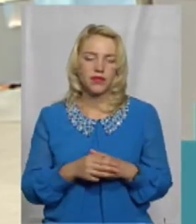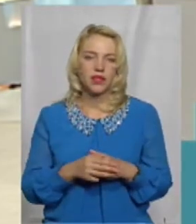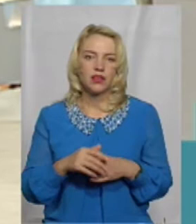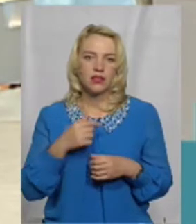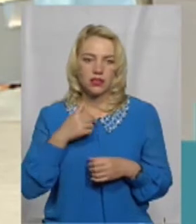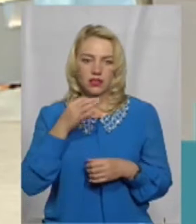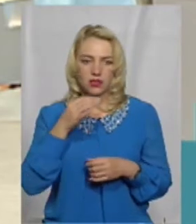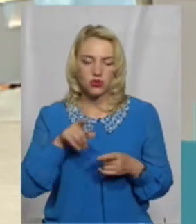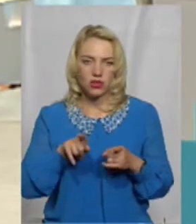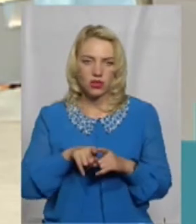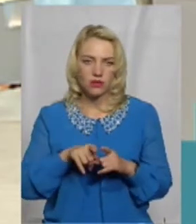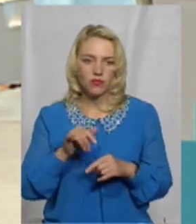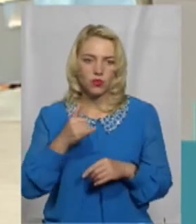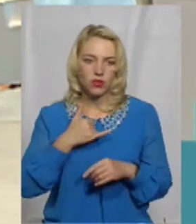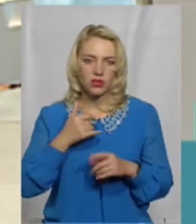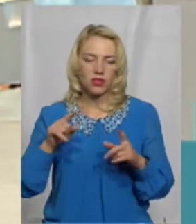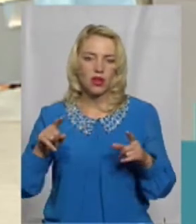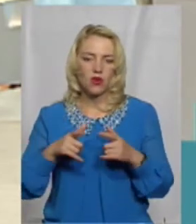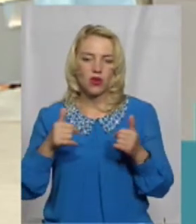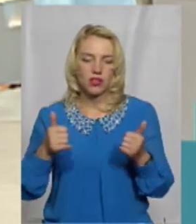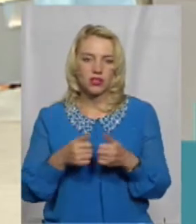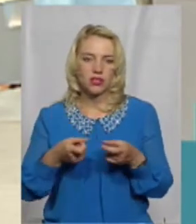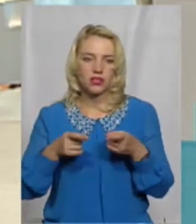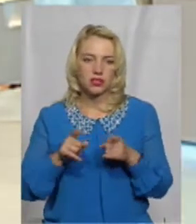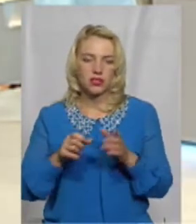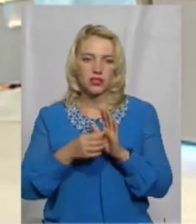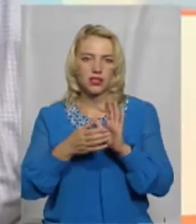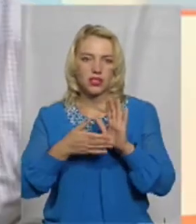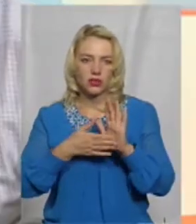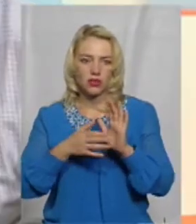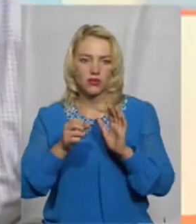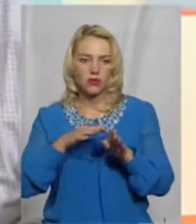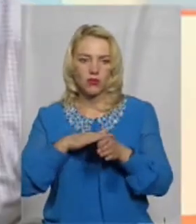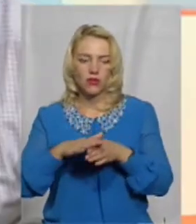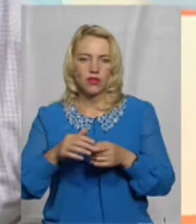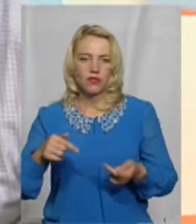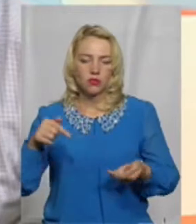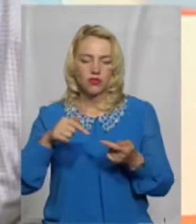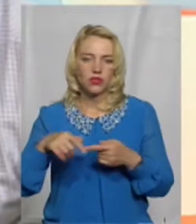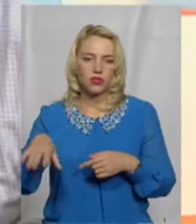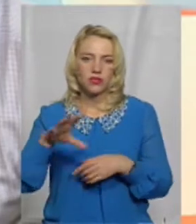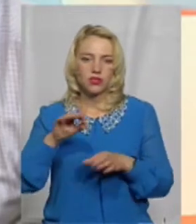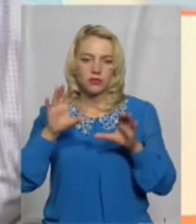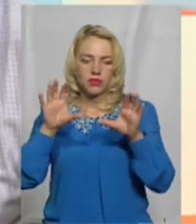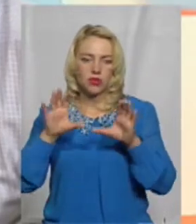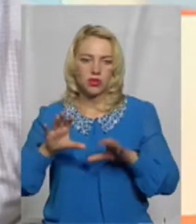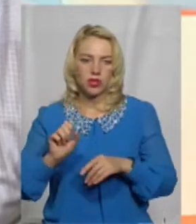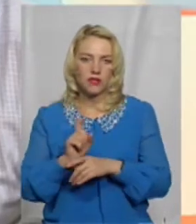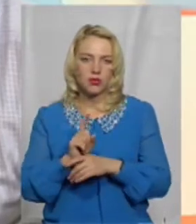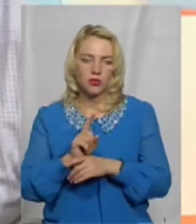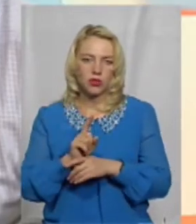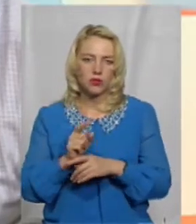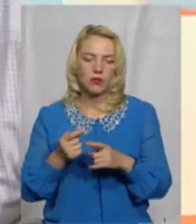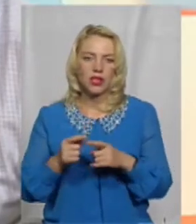скажу так. В нас організація дійсно зареєстрована повністю відповідно всім законодавчим нормам.